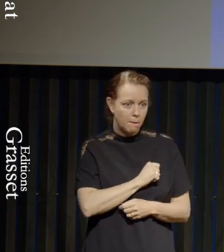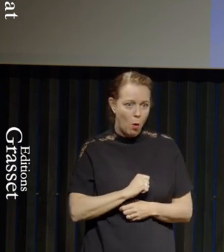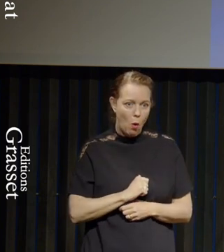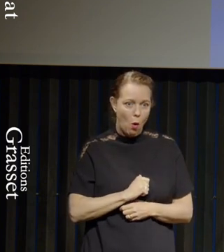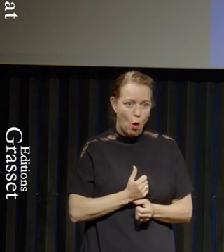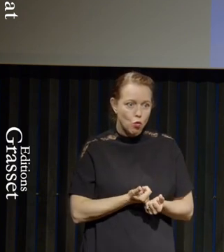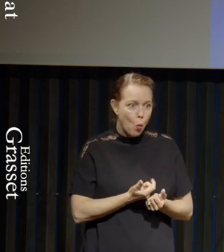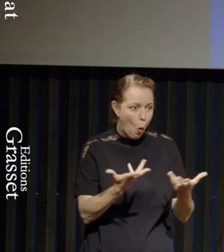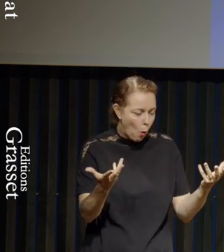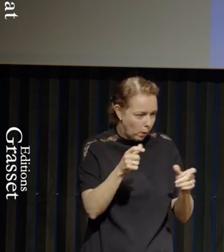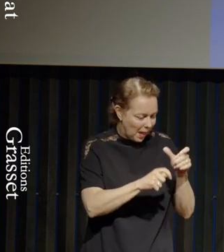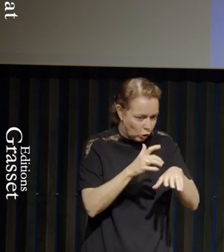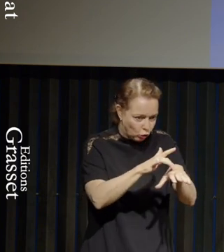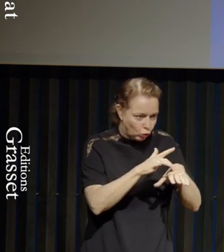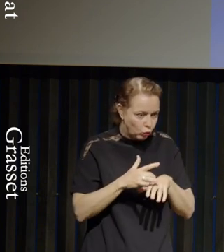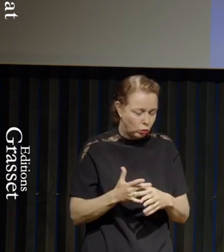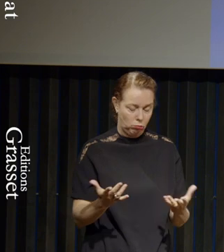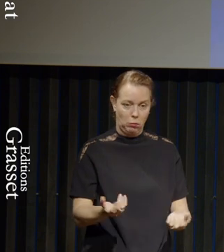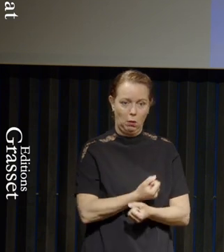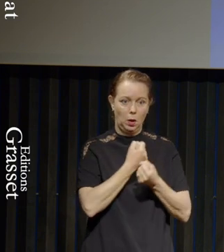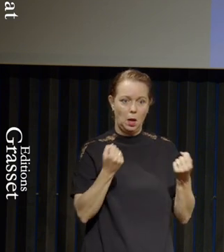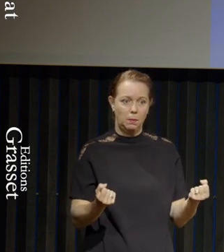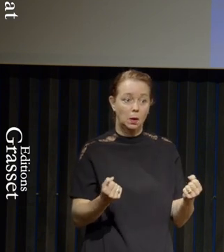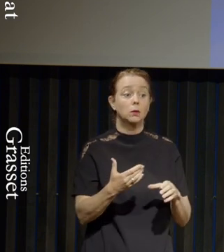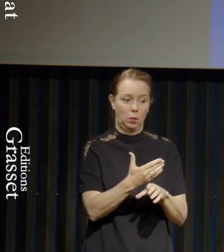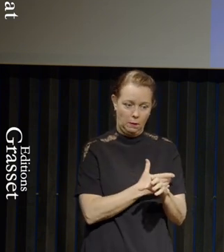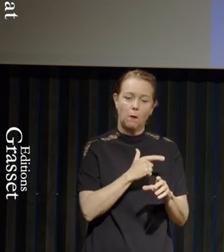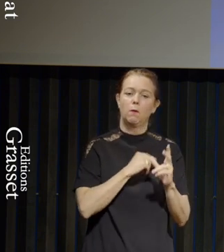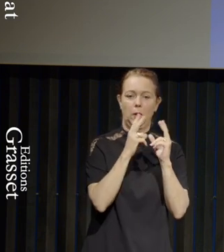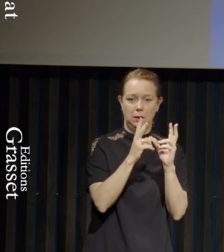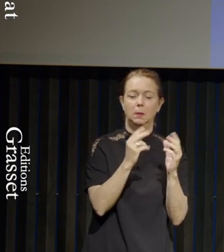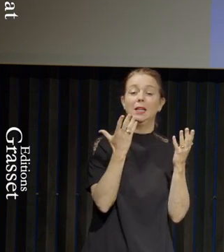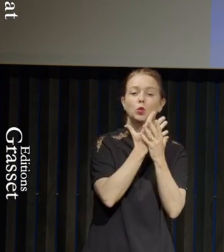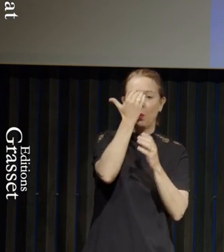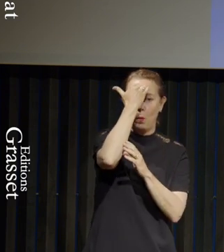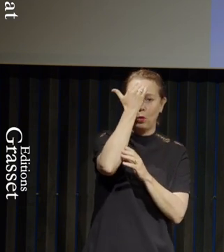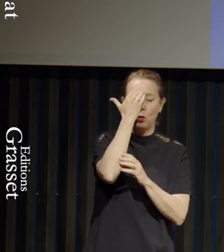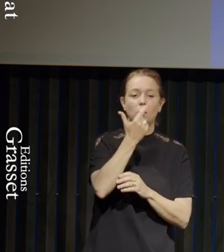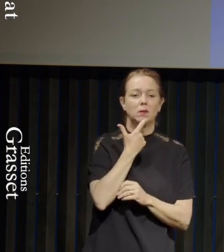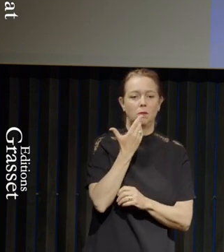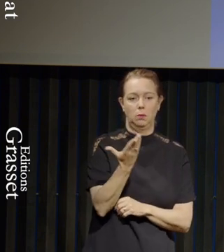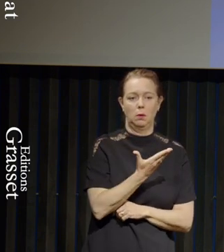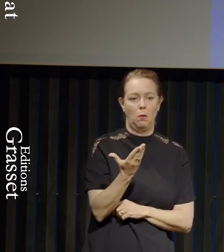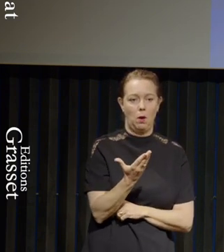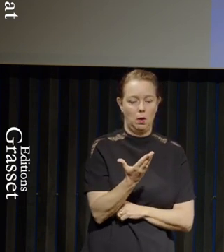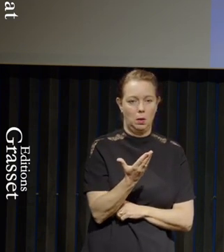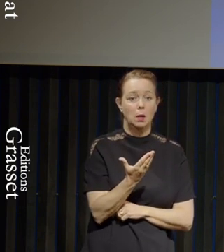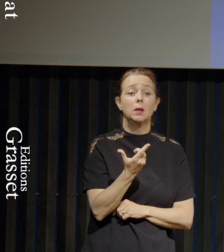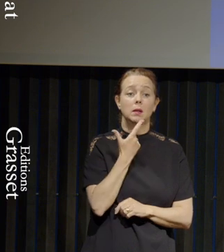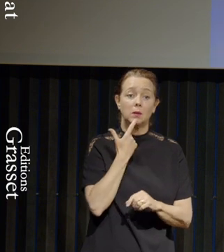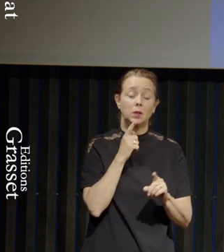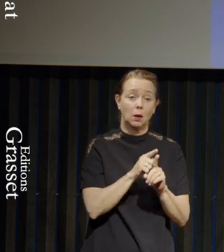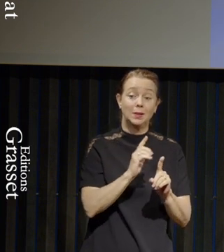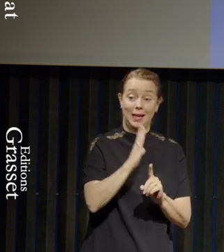troubles mentaux, il faut commencer par expliquer ce que sont les troubles mentaux, il faut commencer par expliquer quelles ont été les grandes hypothèses pour en